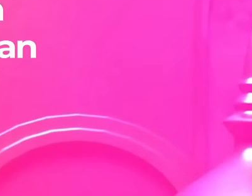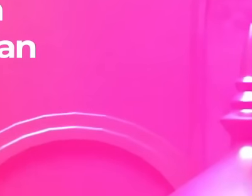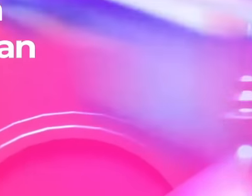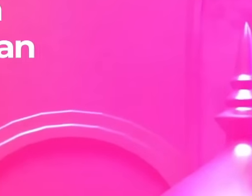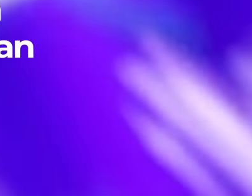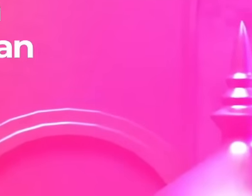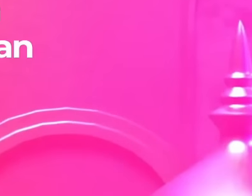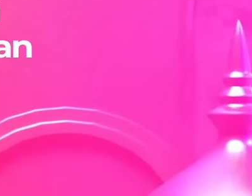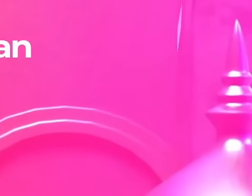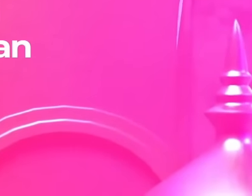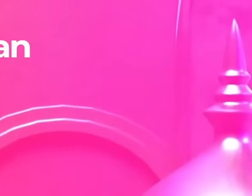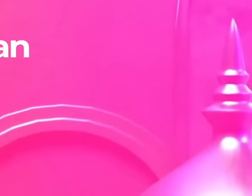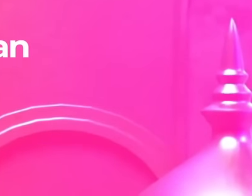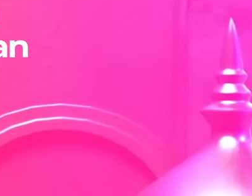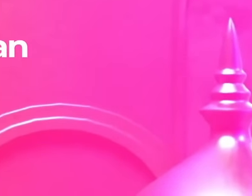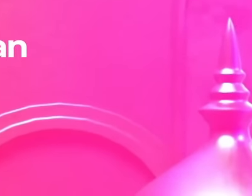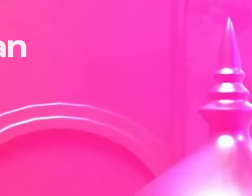العالمين.